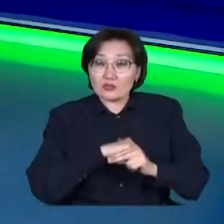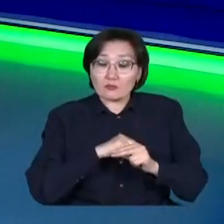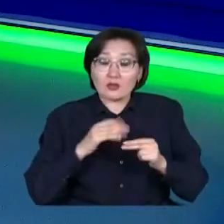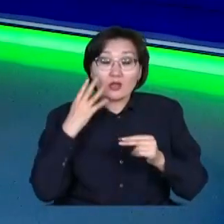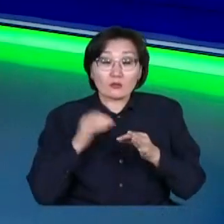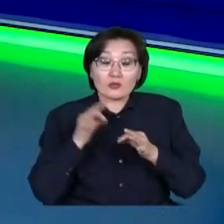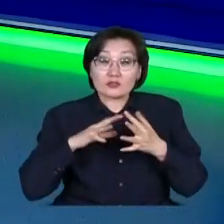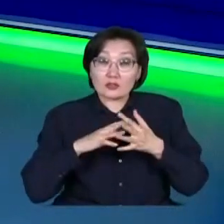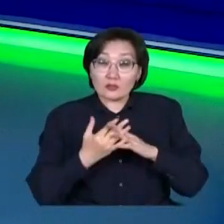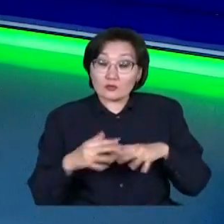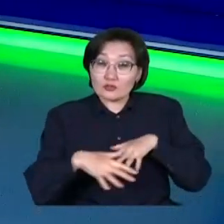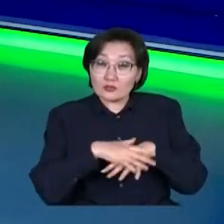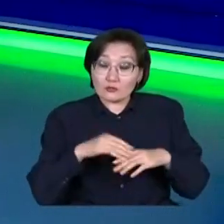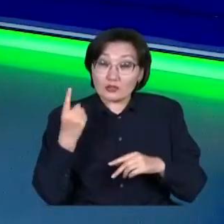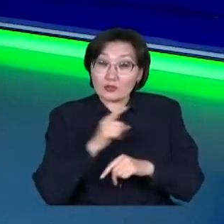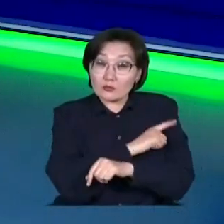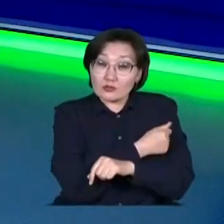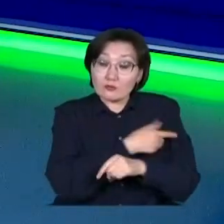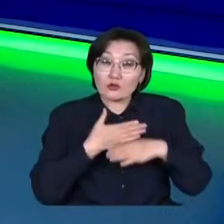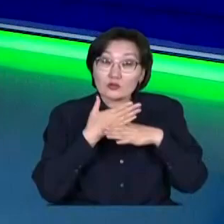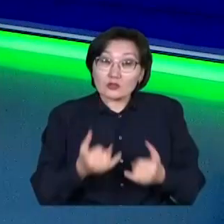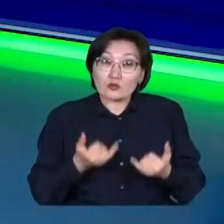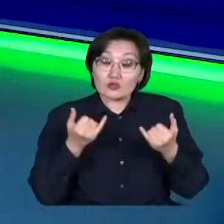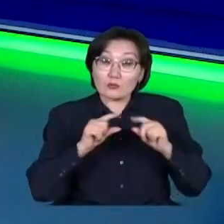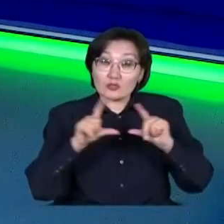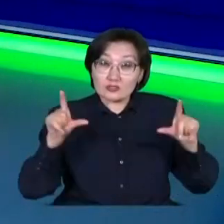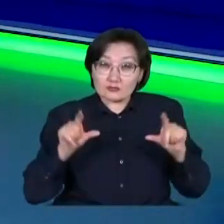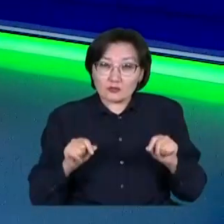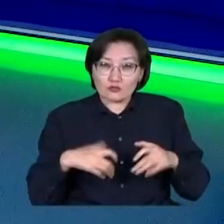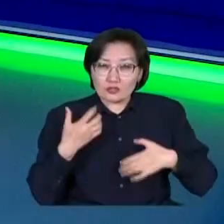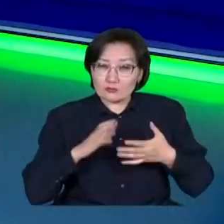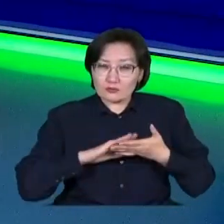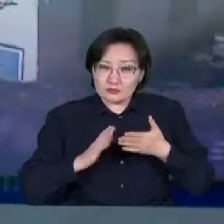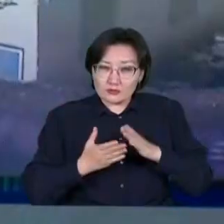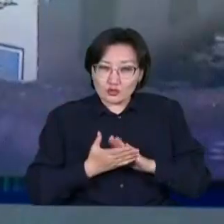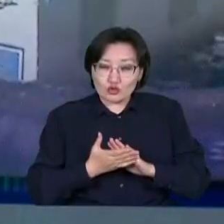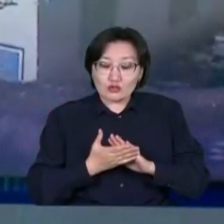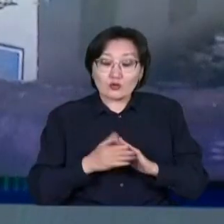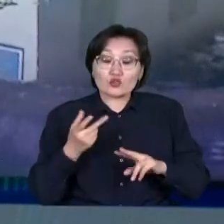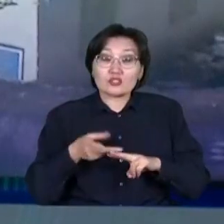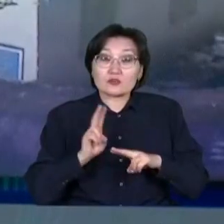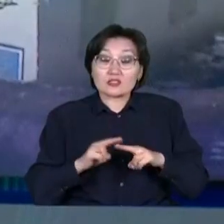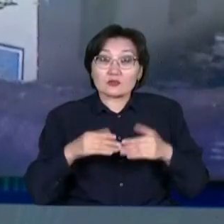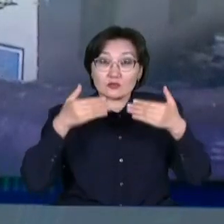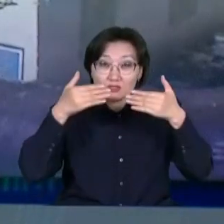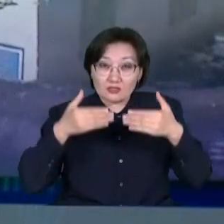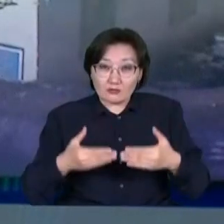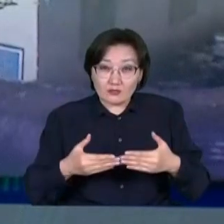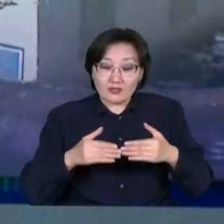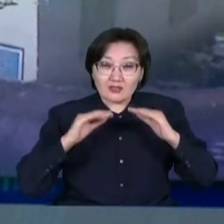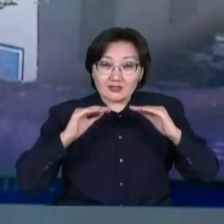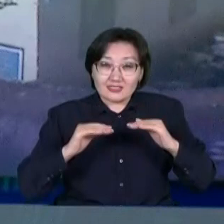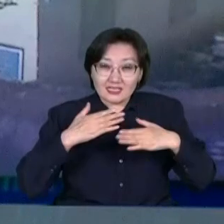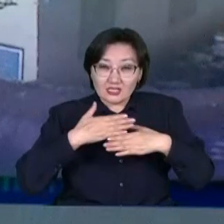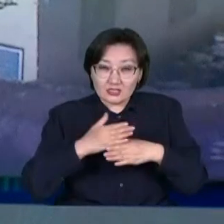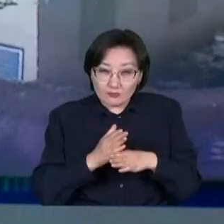жұртына алғашқы медициналық көмек көрсететін мекеме қазір адам шошырлық күйде. Өйткені іргетасы жерге отырып,